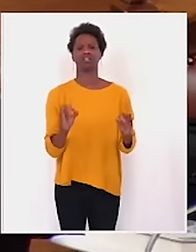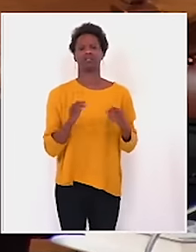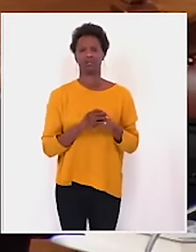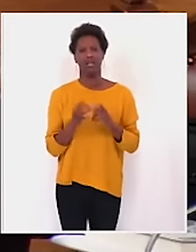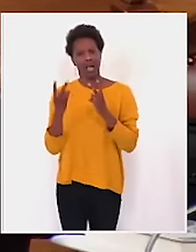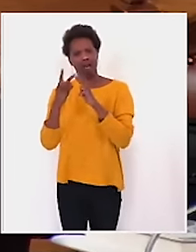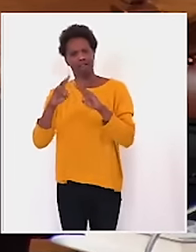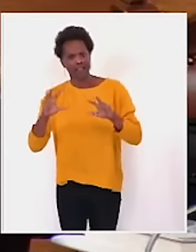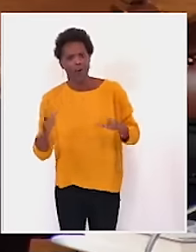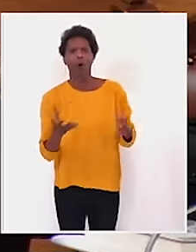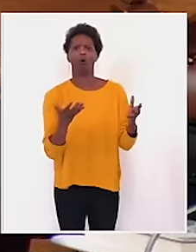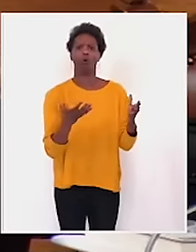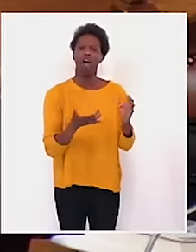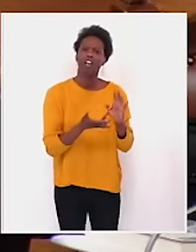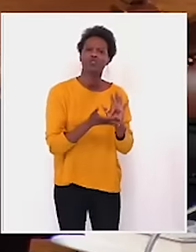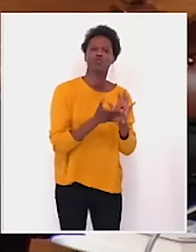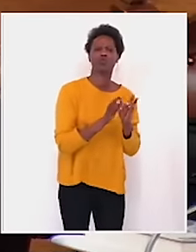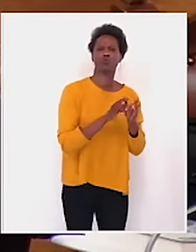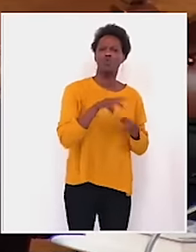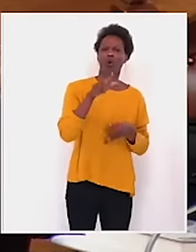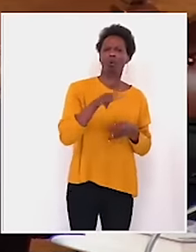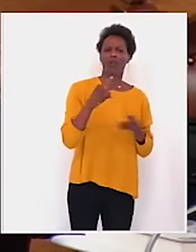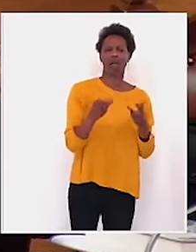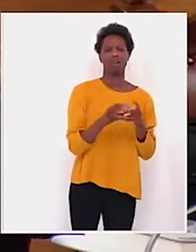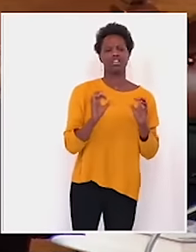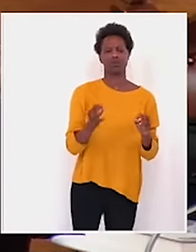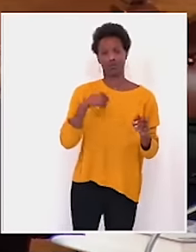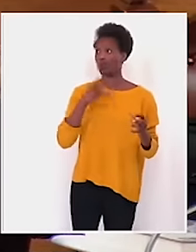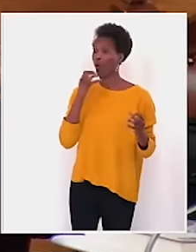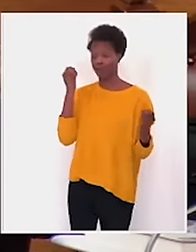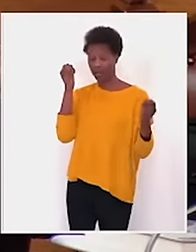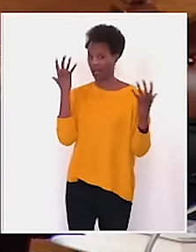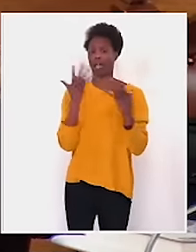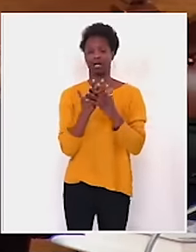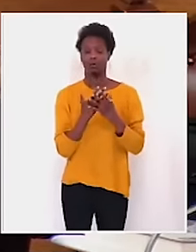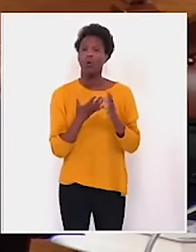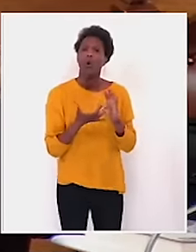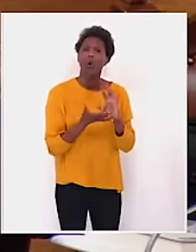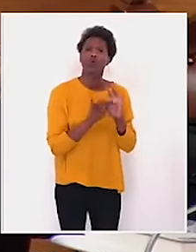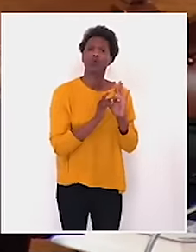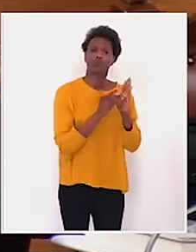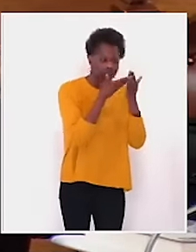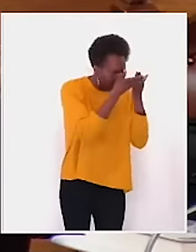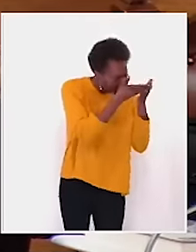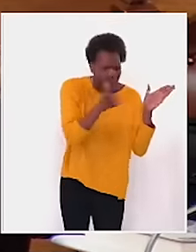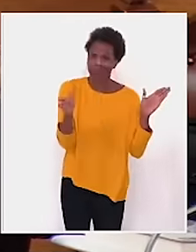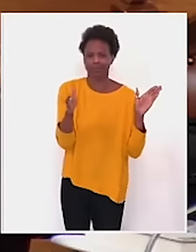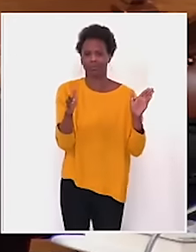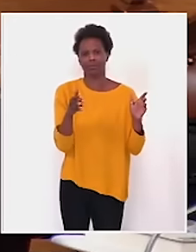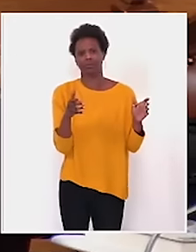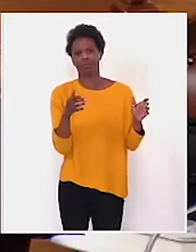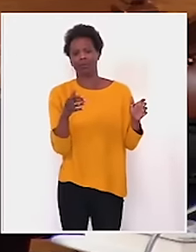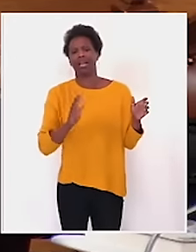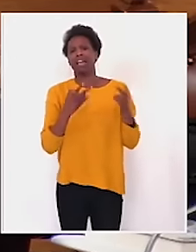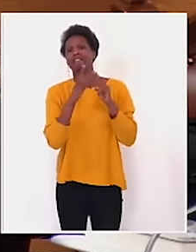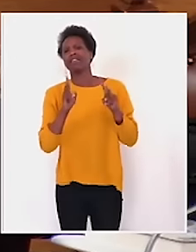gamme des logements abordables. Et nous, on voulait avoir une petite réaction là-dessus. C'est qu'en fait, on ne pense pas que toute la gamme est utilisée par la ville de Bordeaux. Et on